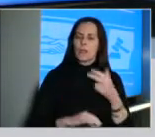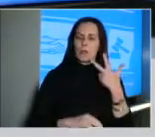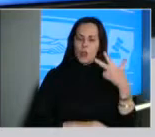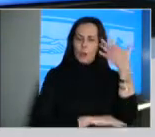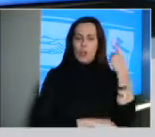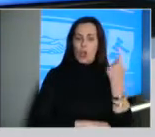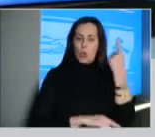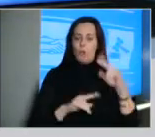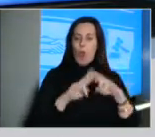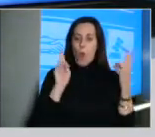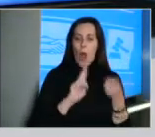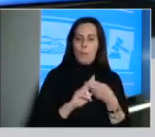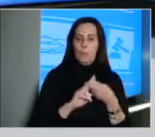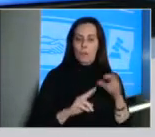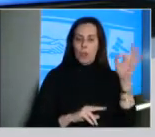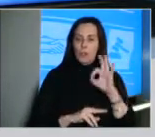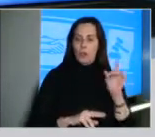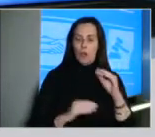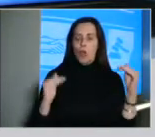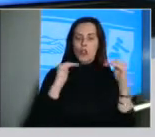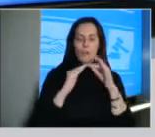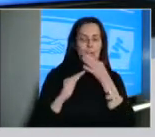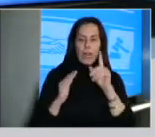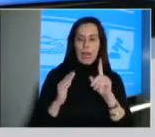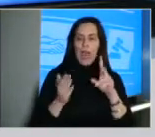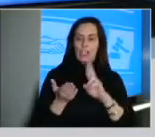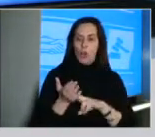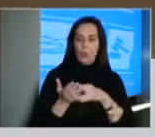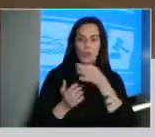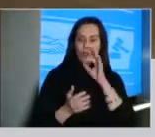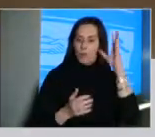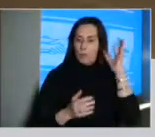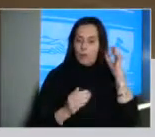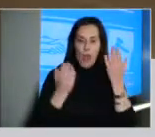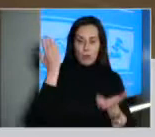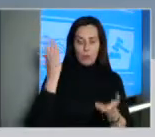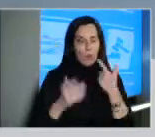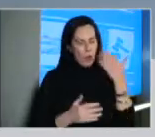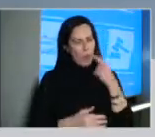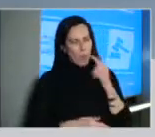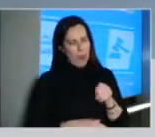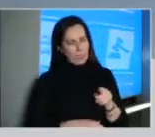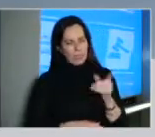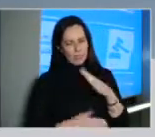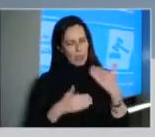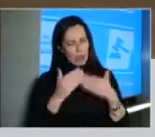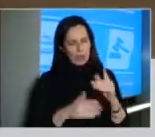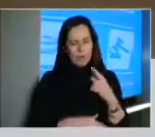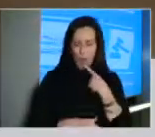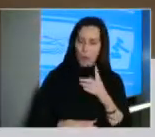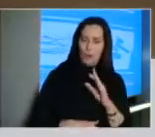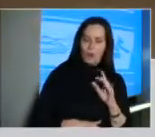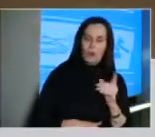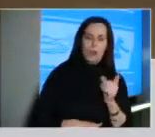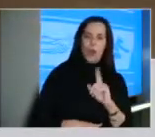המדינות היחידות בעולם שעדיין לא השוו את גיל הזכאות של נשים וגברים. היה דיבור כזה בכנסת האחרונה וזה לא התקדם בסופו של דבר. דיבור,